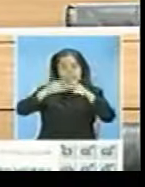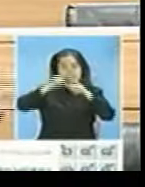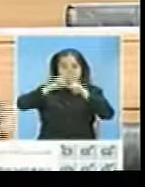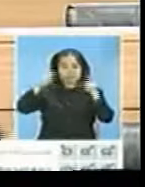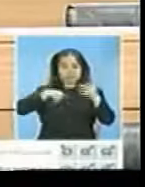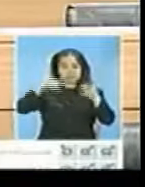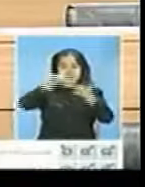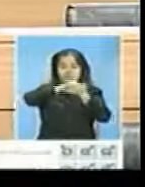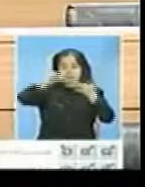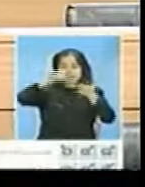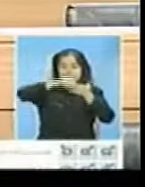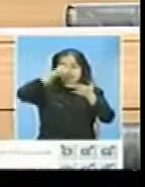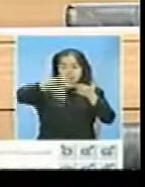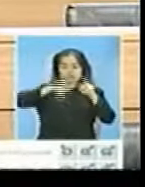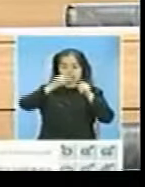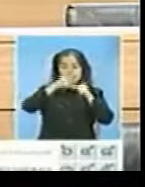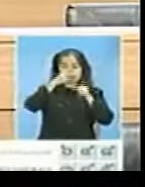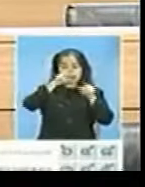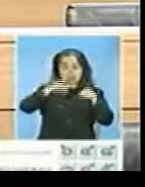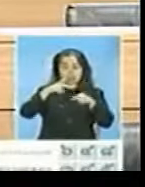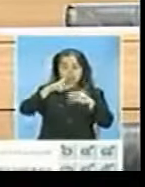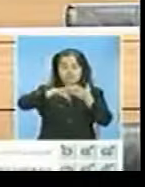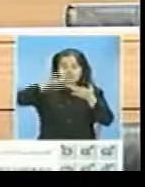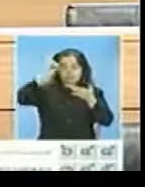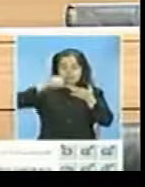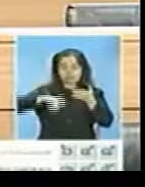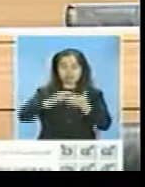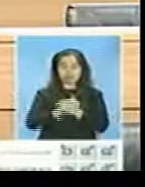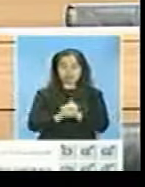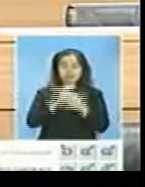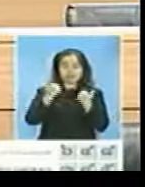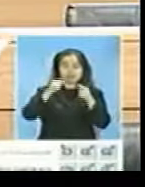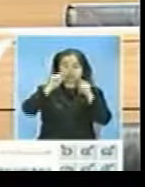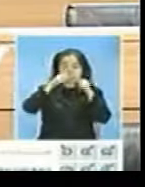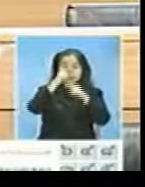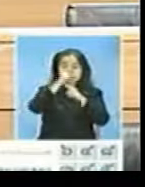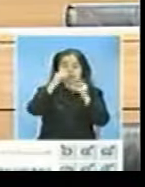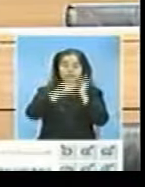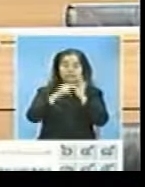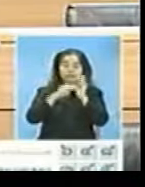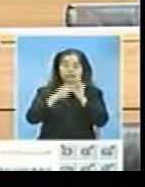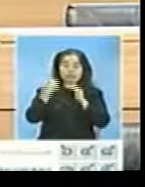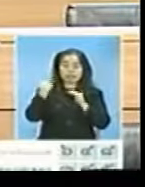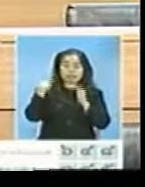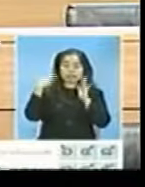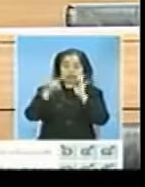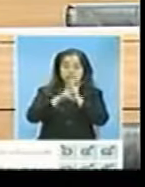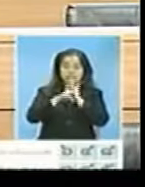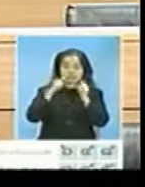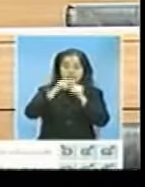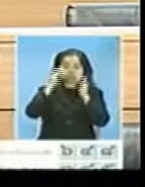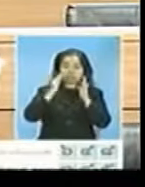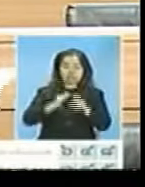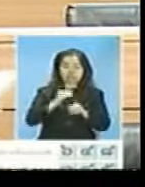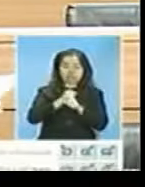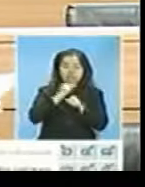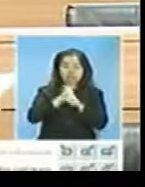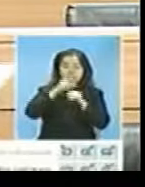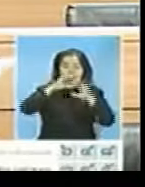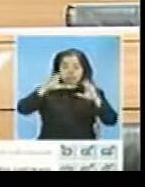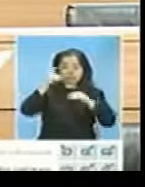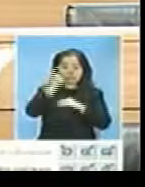วงเล็บ2กับตัดวงเล็บ3ออกวงเล็บ1เนี่ยมันเป็นข้อห้ามของผู้สมัครสมาชิกสภาผู้แทนราษฎ